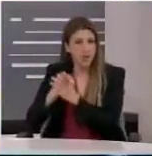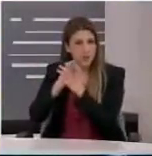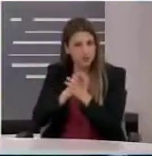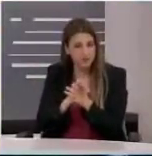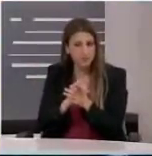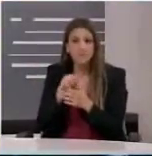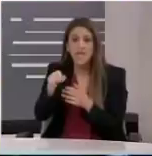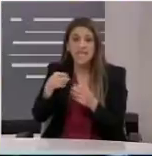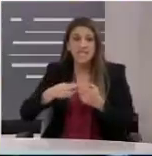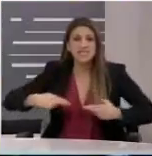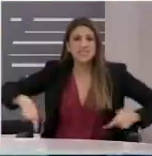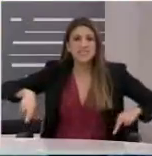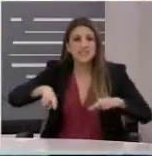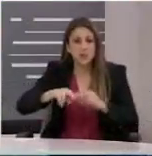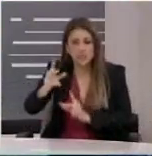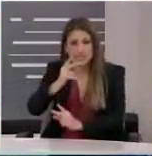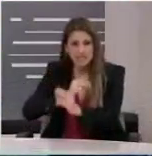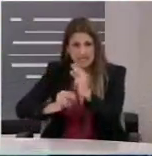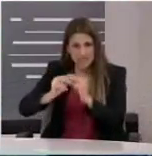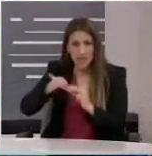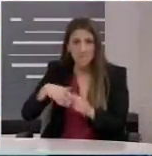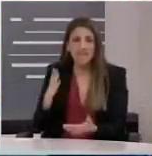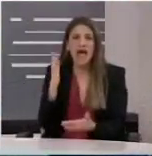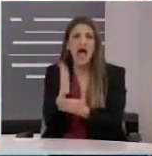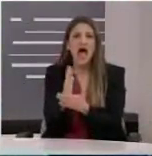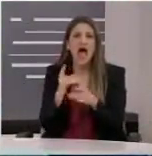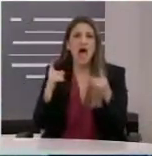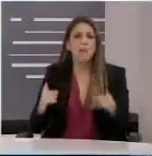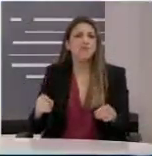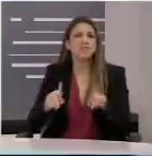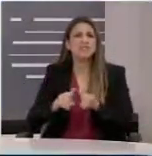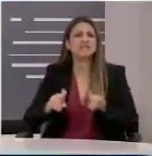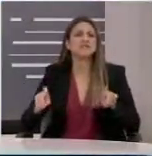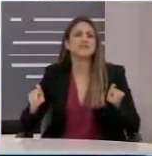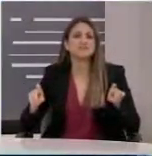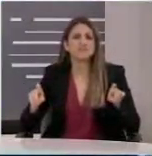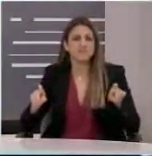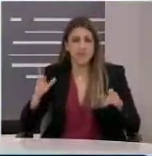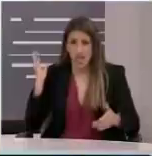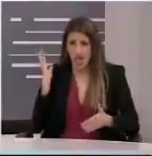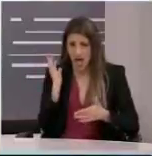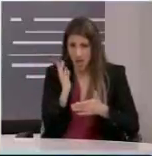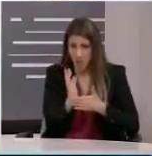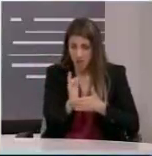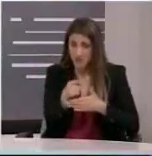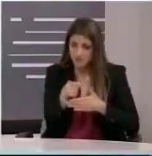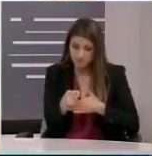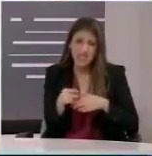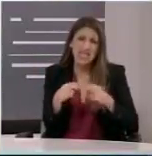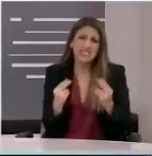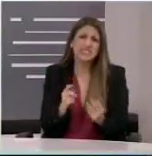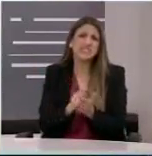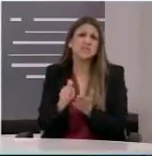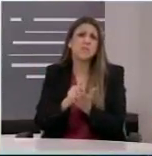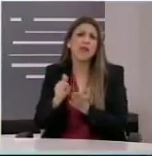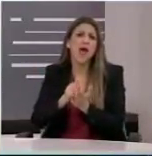αυτό το οποίο βγήκε τότε ως απόφαση της Ευρωπαϊκής Ένωσης ήταν συμπεράσματα,